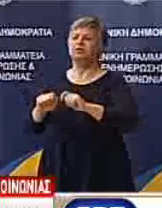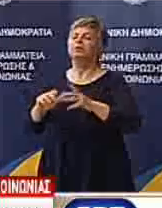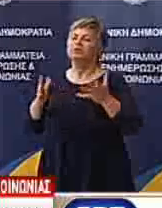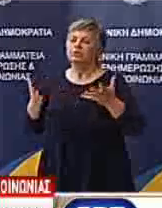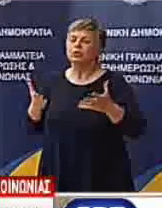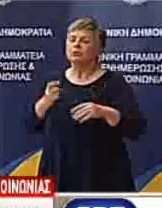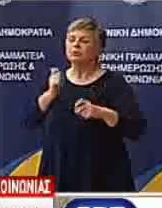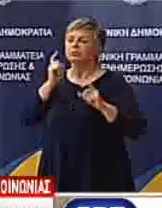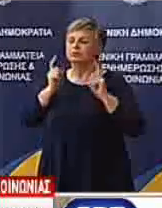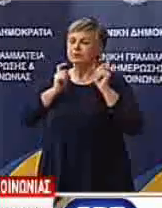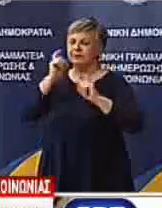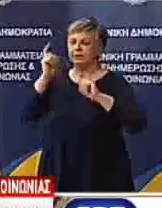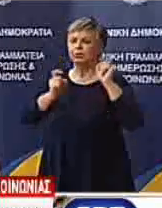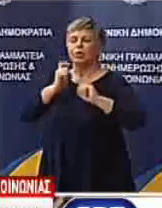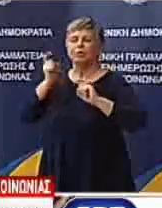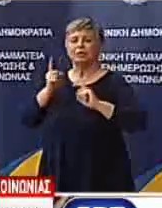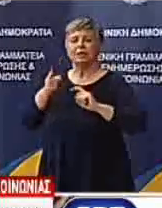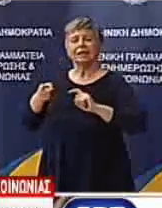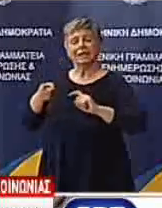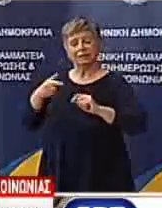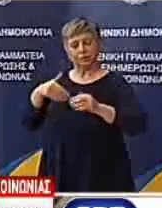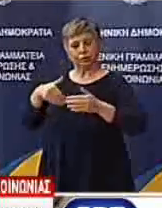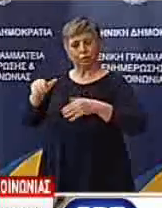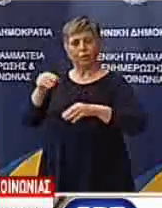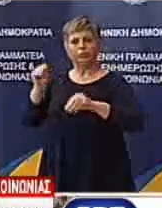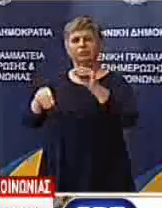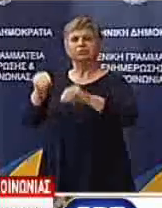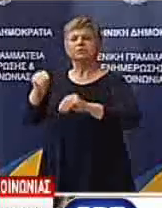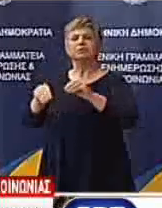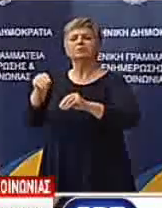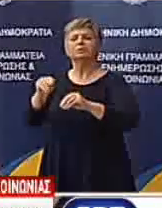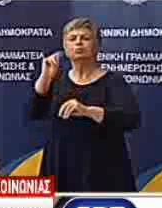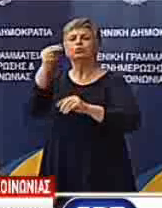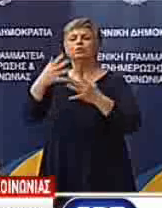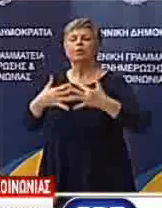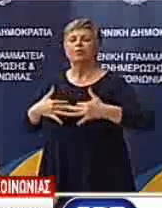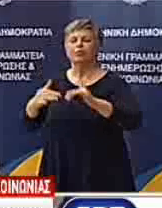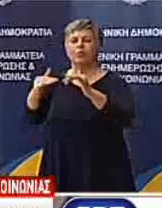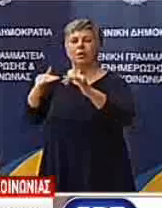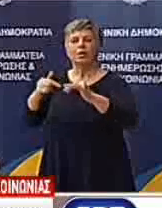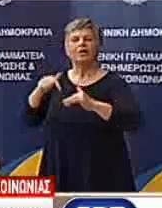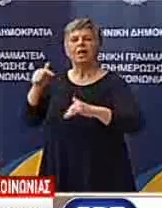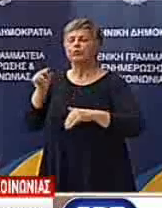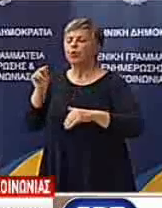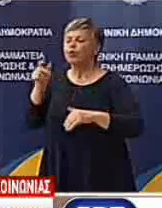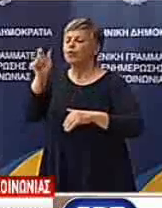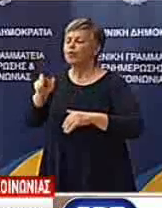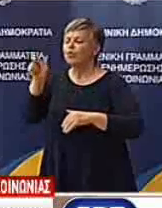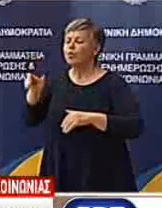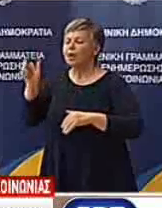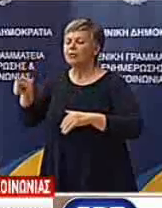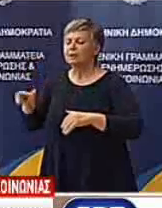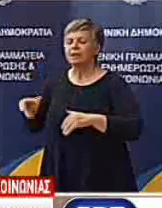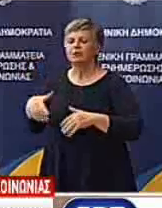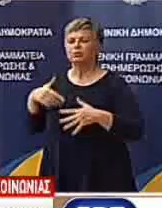χάσει τη δηλωμένη στη Βουλή. Διότι πώς είστε τόσο σίγουροι ότι δεν θα υπάρξουν βουλευτές του ΣΥΡΙΖΑ που ενδεχομένως υπό το βάρος και την πίεση που δέχονται αυτή τη στιγμή από